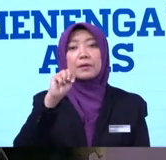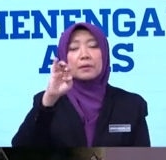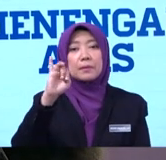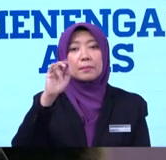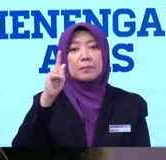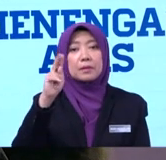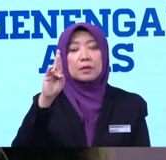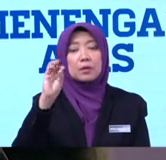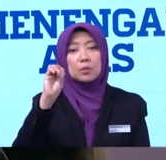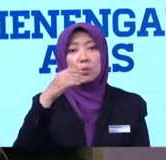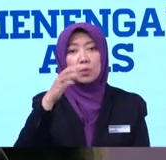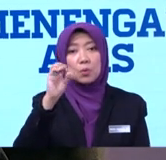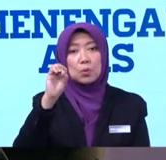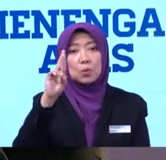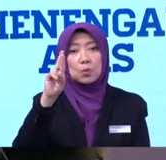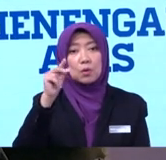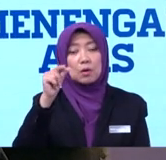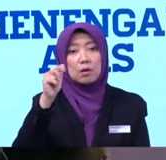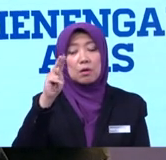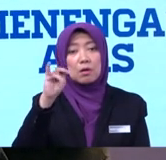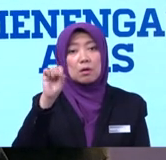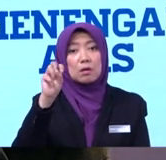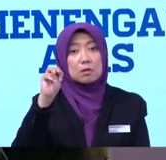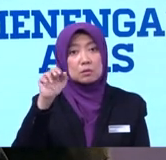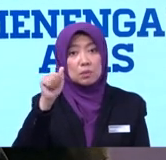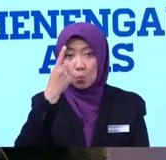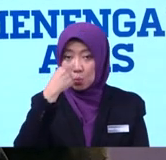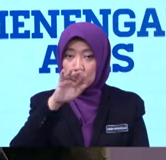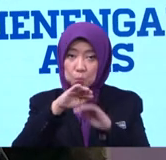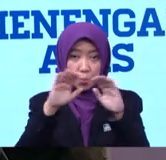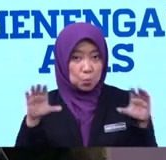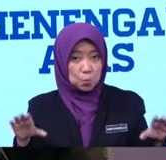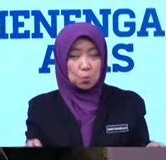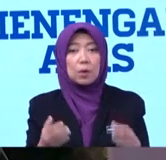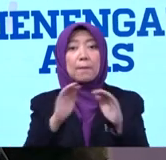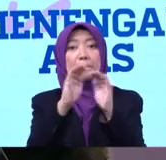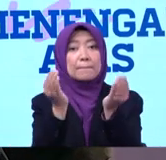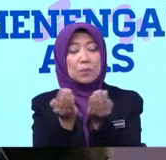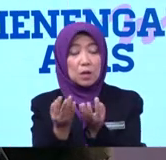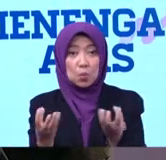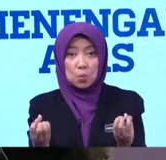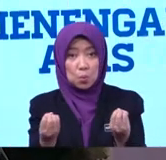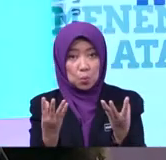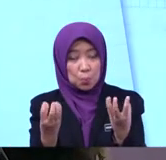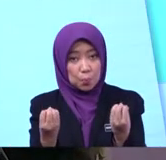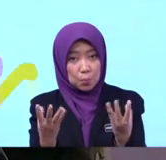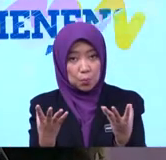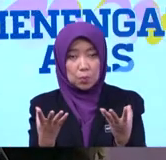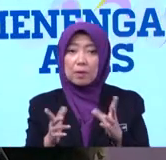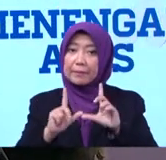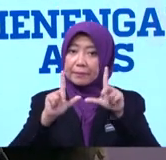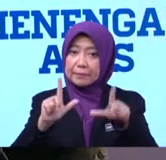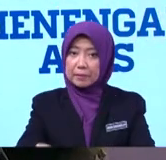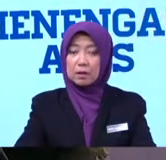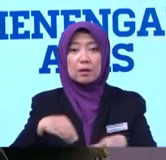efektif tadi untuk hasilkan bobola lumpuh dan bobola lumpuni apabila kita letakkan di dalam